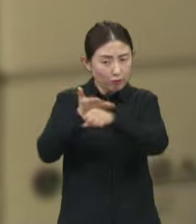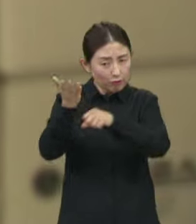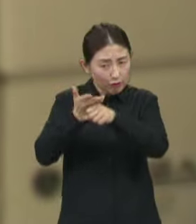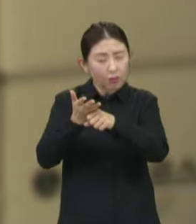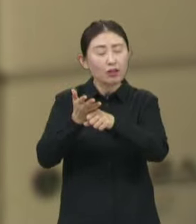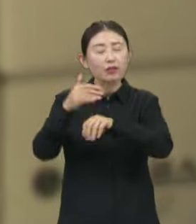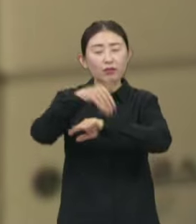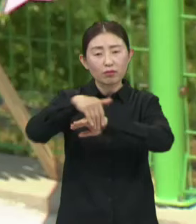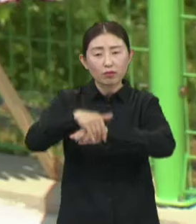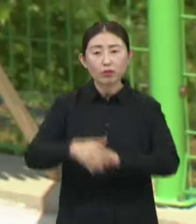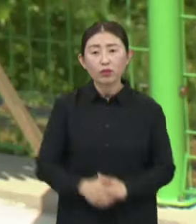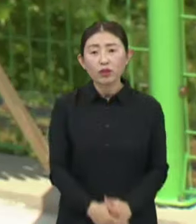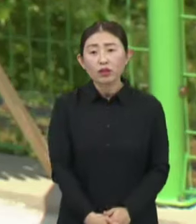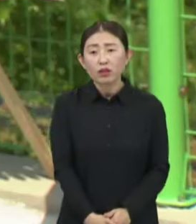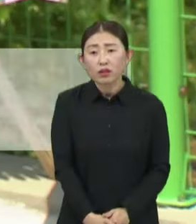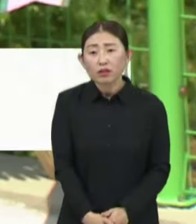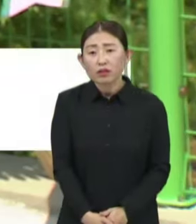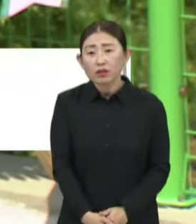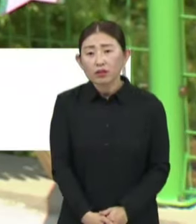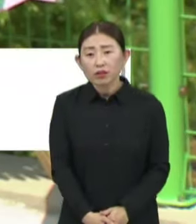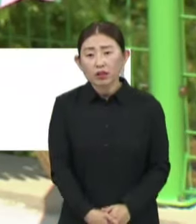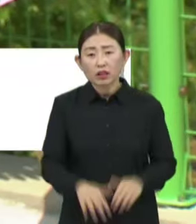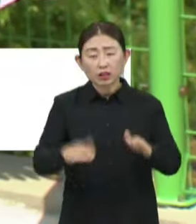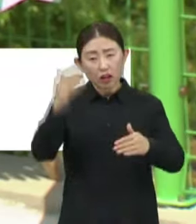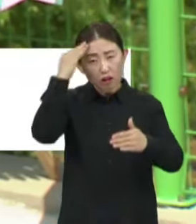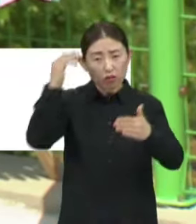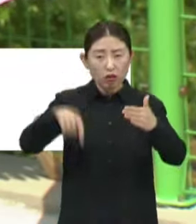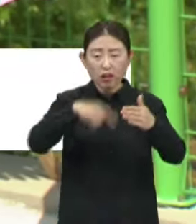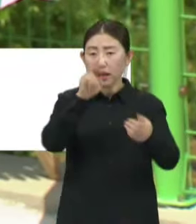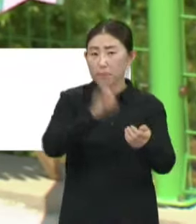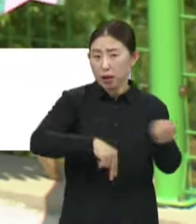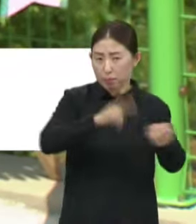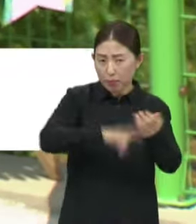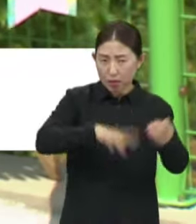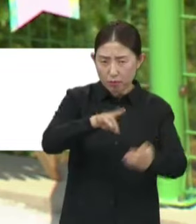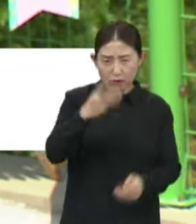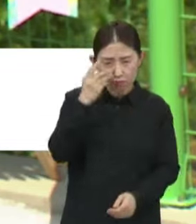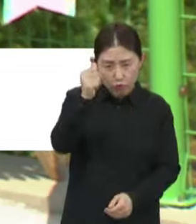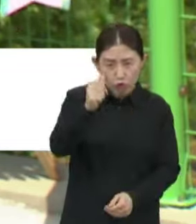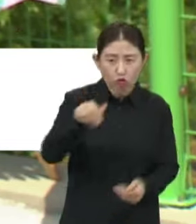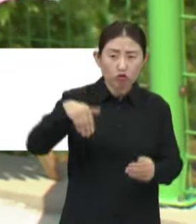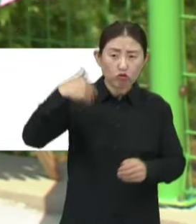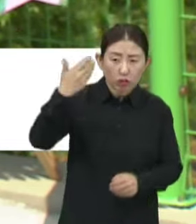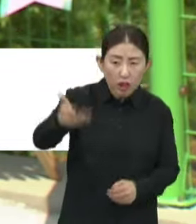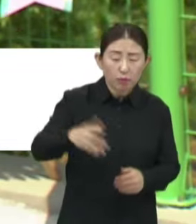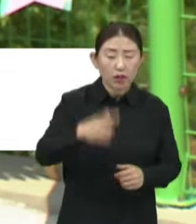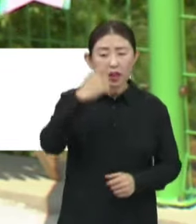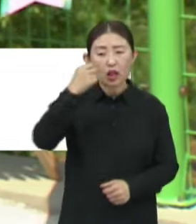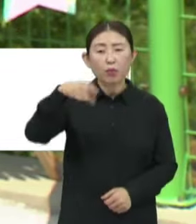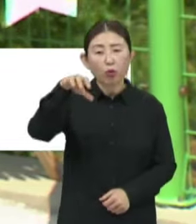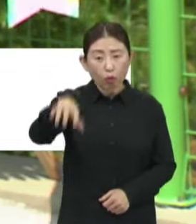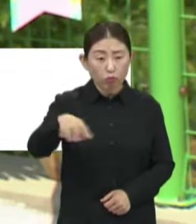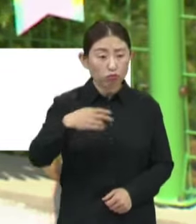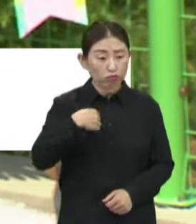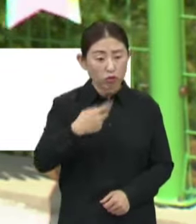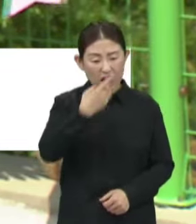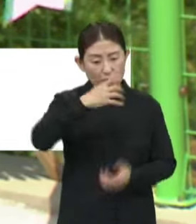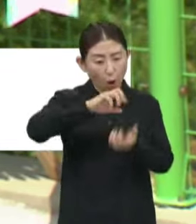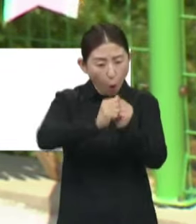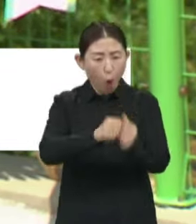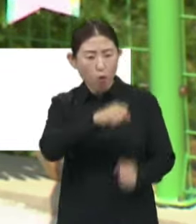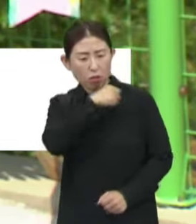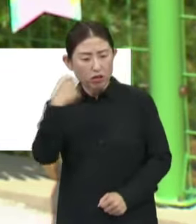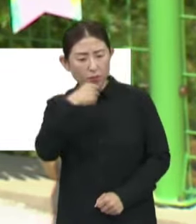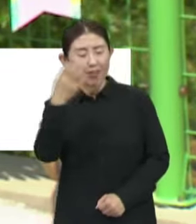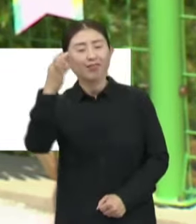예정입니다. 국내 판로를 개척을 하는 것이 우선이고 지금 현재 일본에서도 저희 제품이 우수하다는